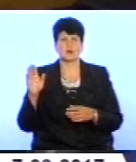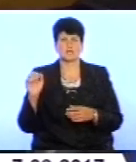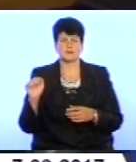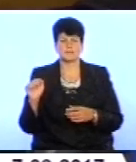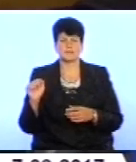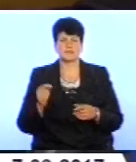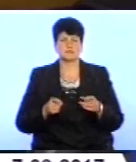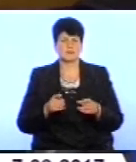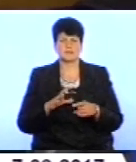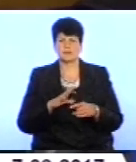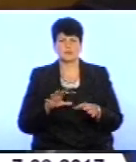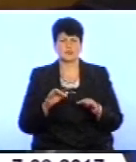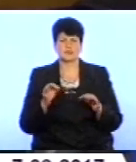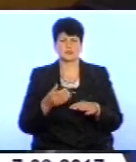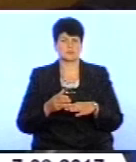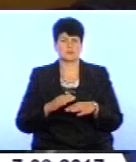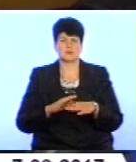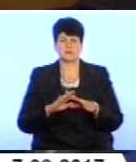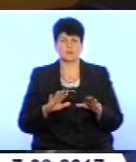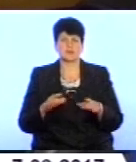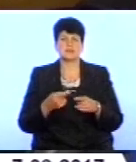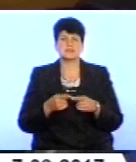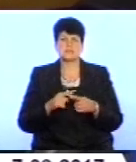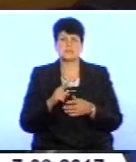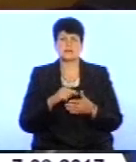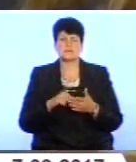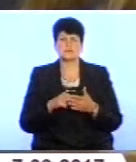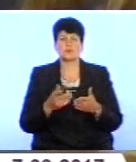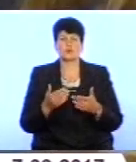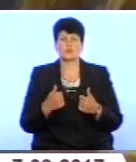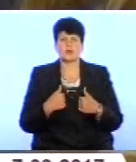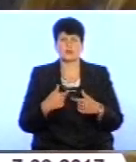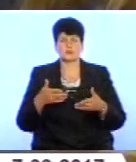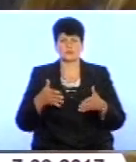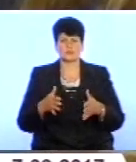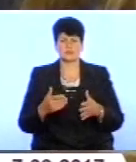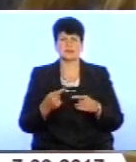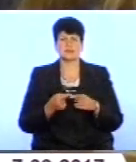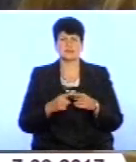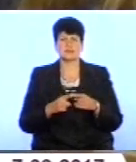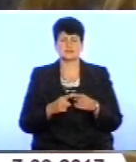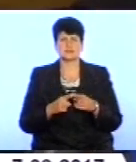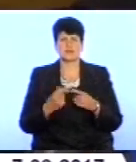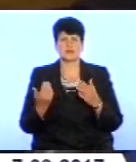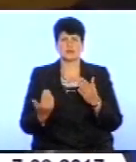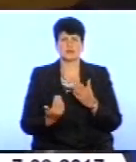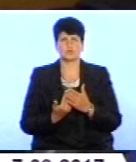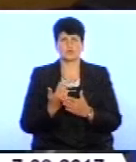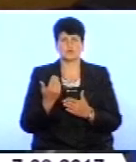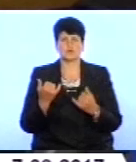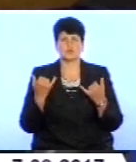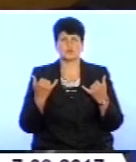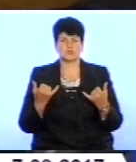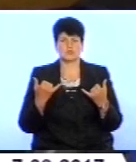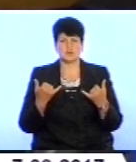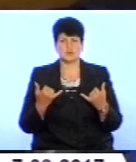Насправді не було дуже складно нічого, тому що це місто, в якому я народився. Ця атмосфера такого оновлення, цього всього такої сучасності,